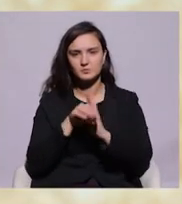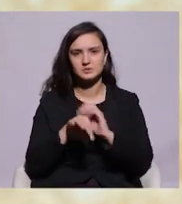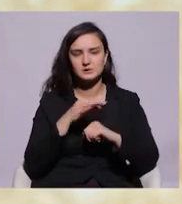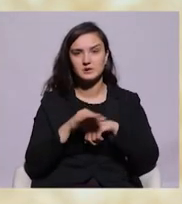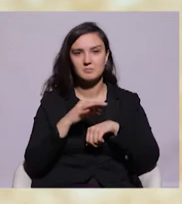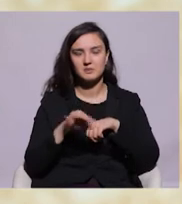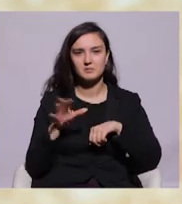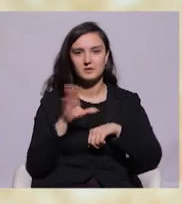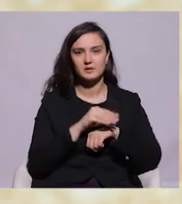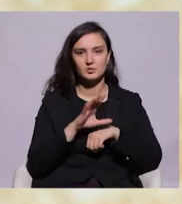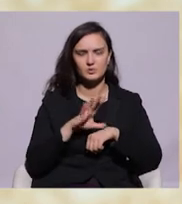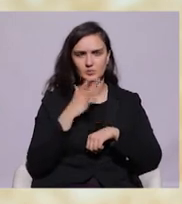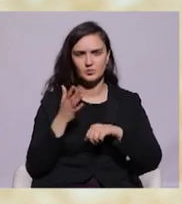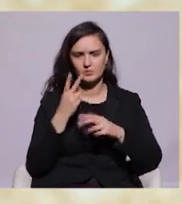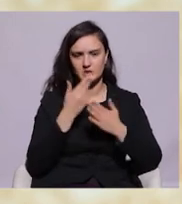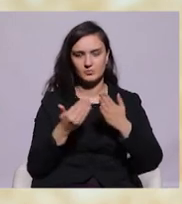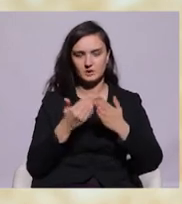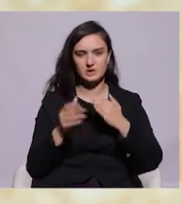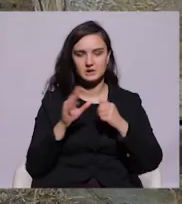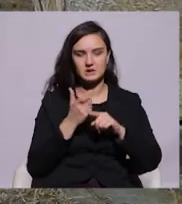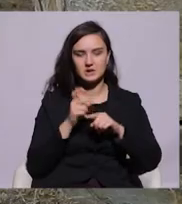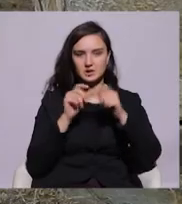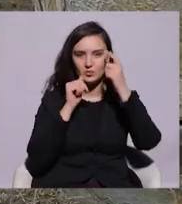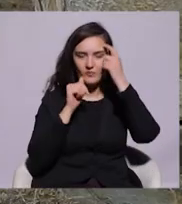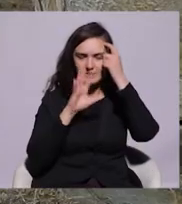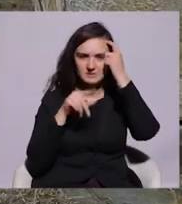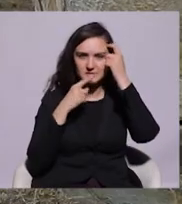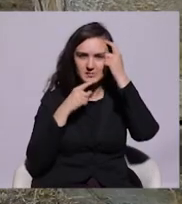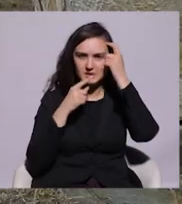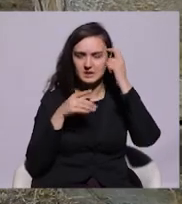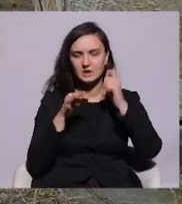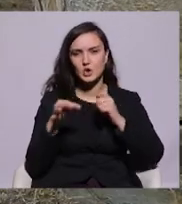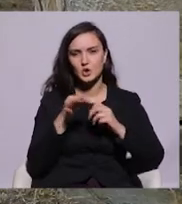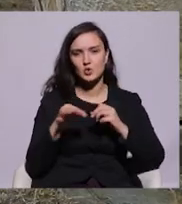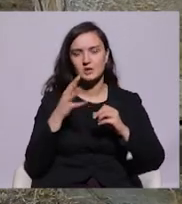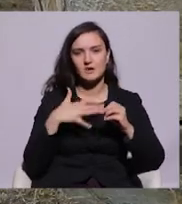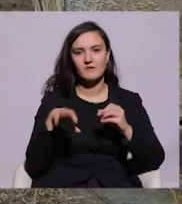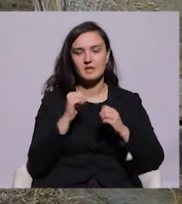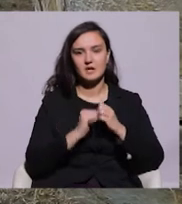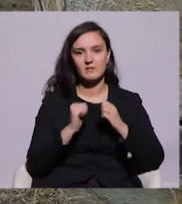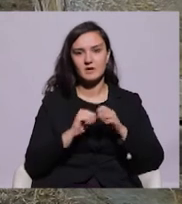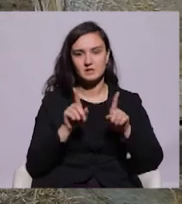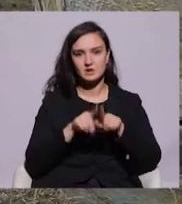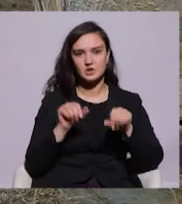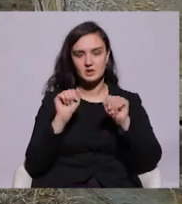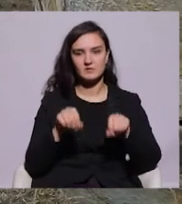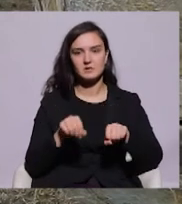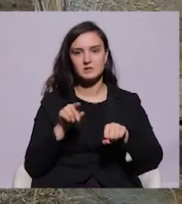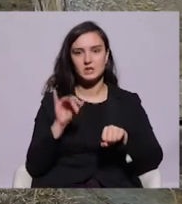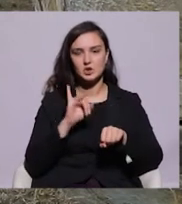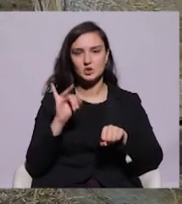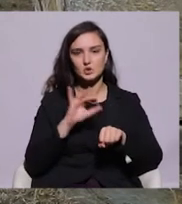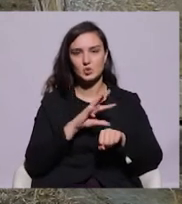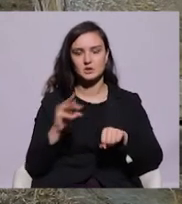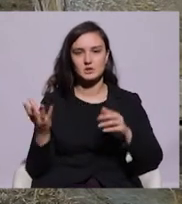სადაც წამების სცენები და რიტუალები იყო ხოლმე წარმოდგენილი. Ძალიან ყოვლისმთქმელია ეს რეგიონი, ყველა ქვა ასე შეგვიძლია ვთქვათ,